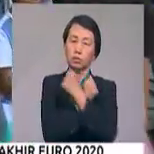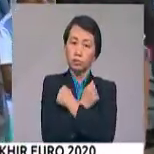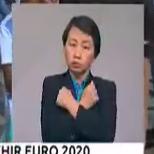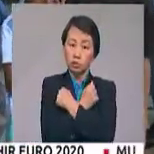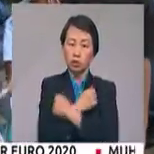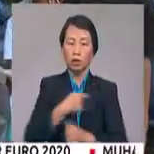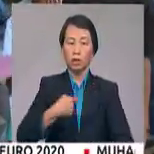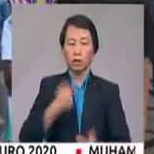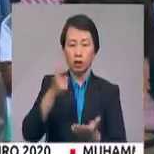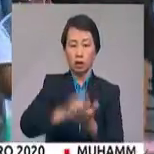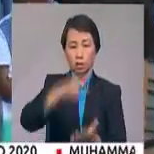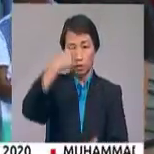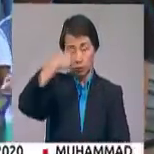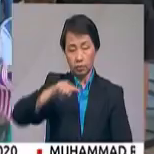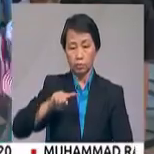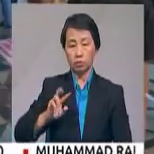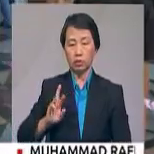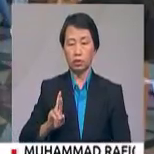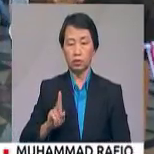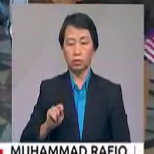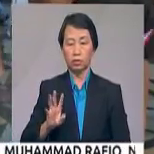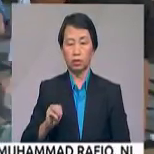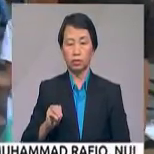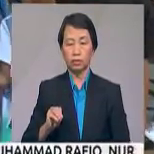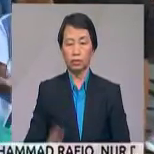Fatia Makno, RTM.